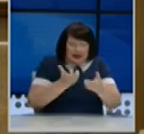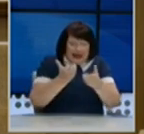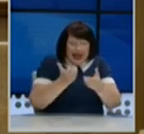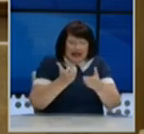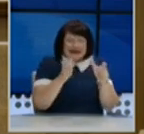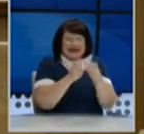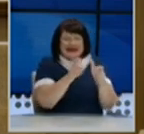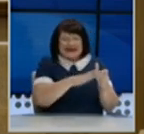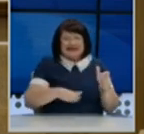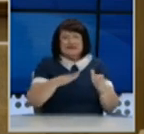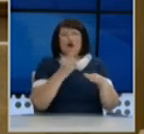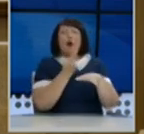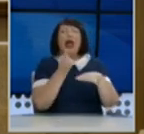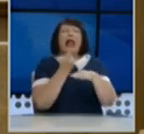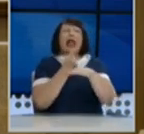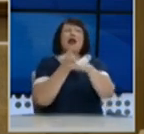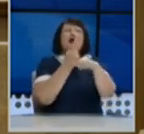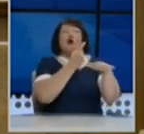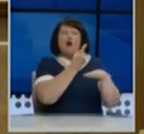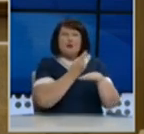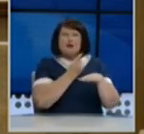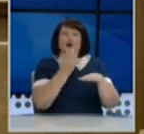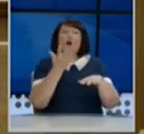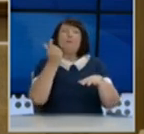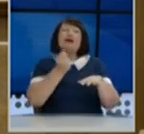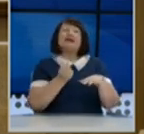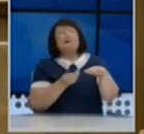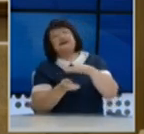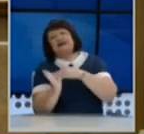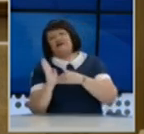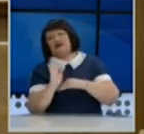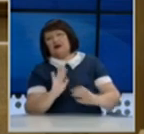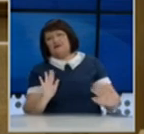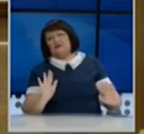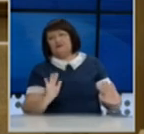το ελικόπτερο το μοναδικό 5:30 αποχώρησε.